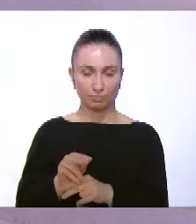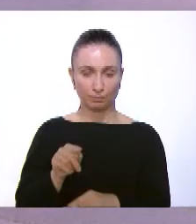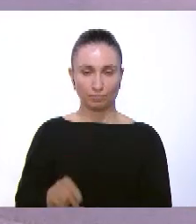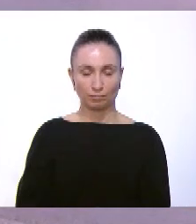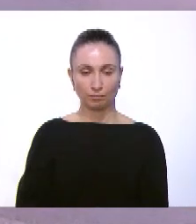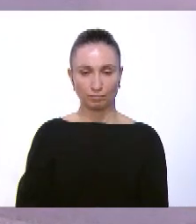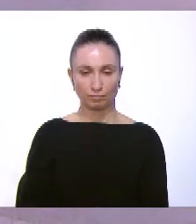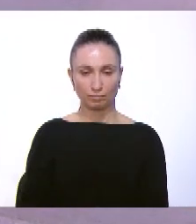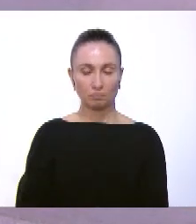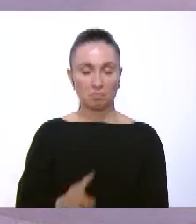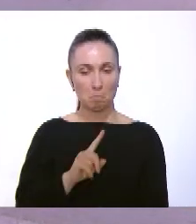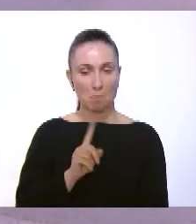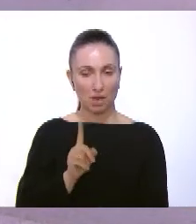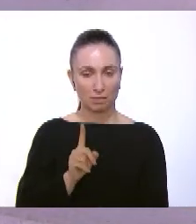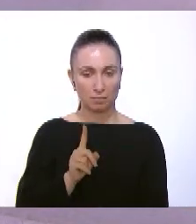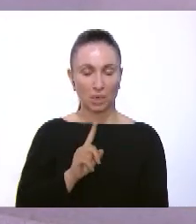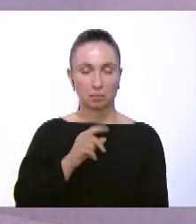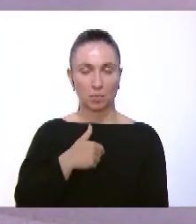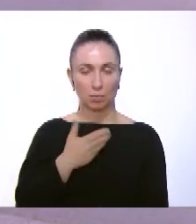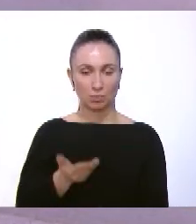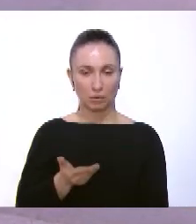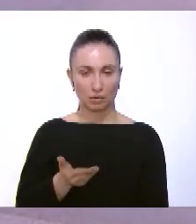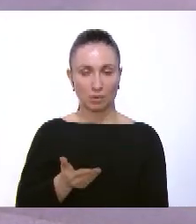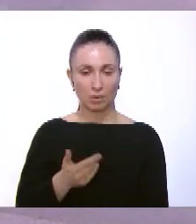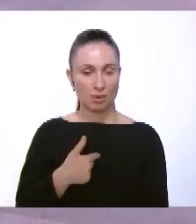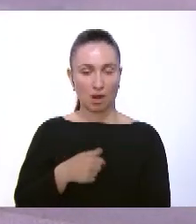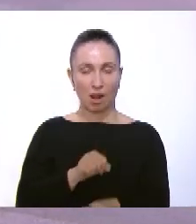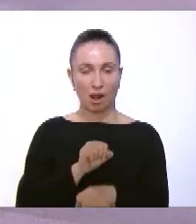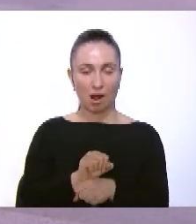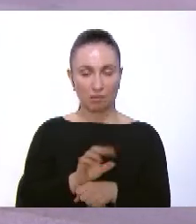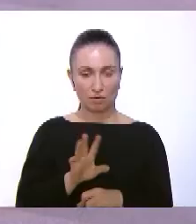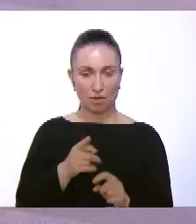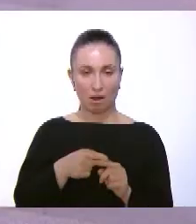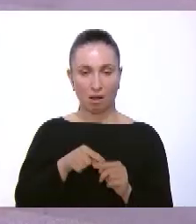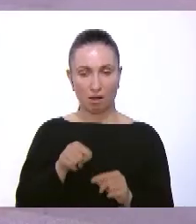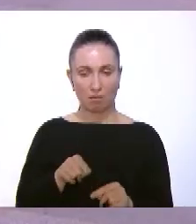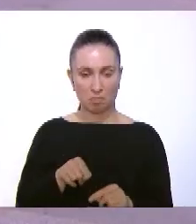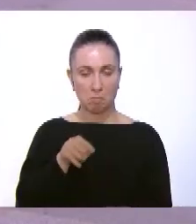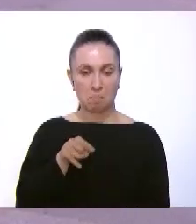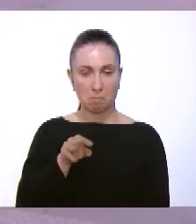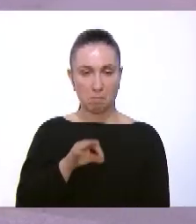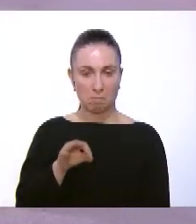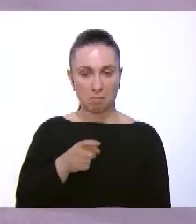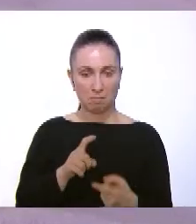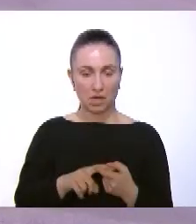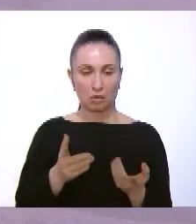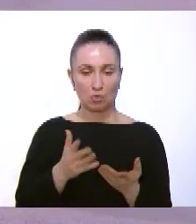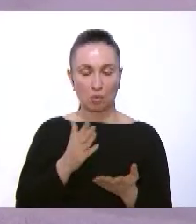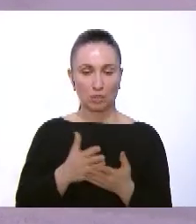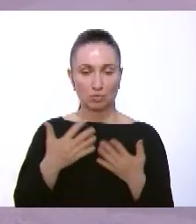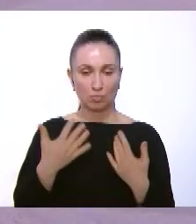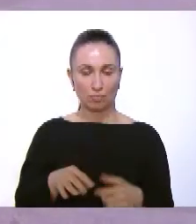თვალსაზრისით, მაგრამ რა თქმა უნდა, არ ვჩერდებით ამ მეთოდებზე, რომელიც